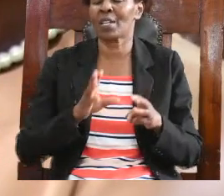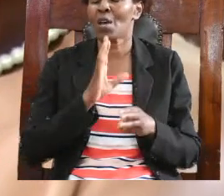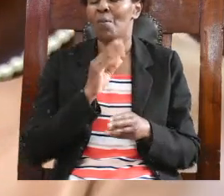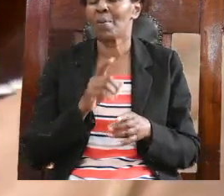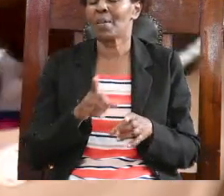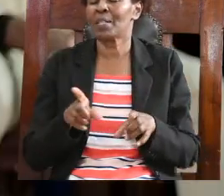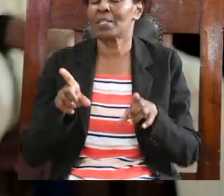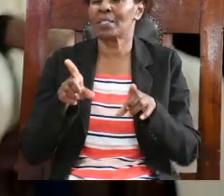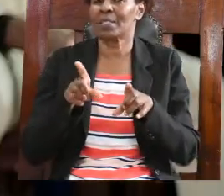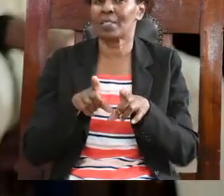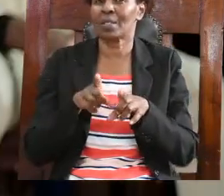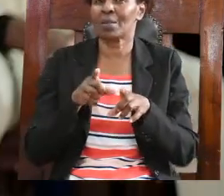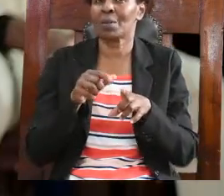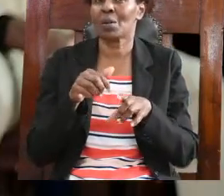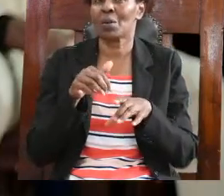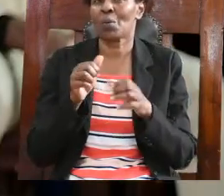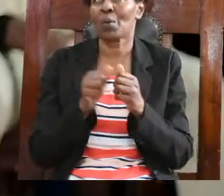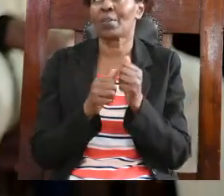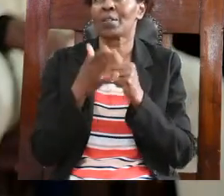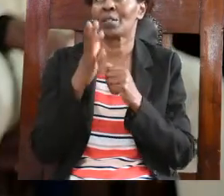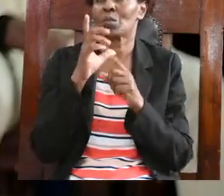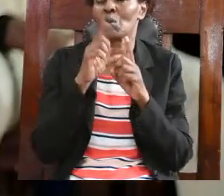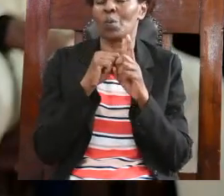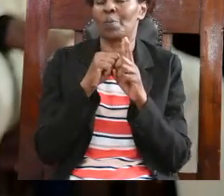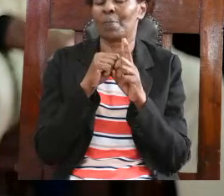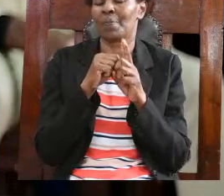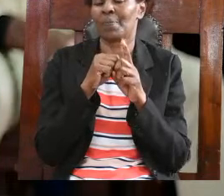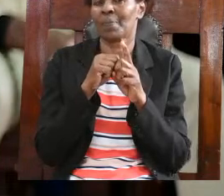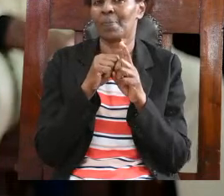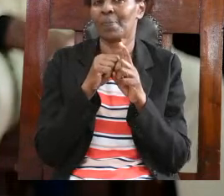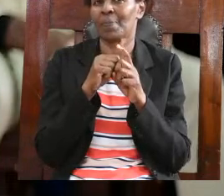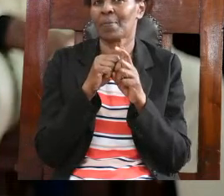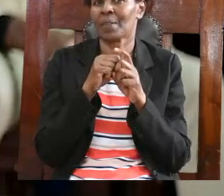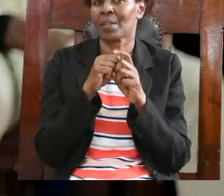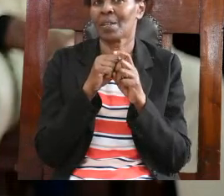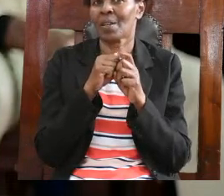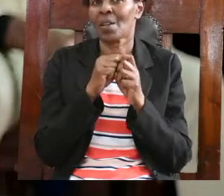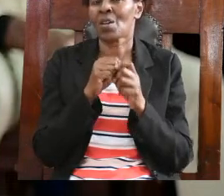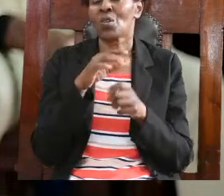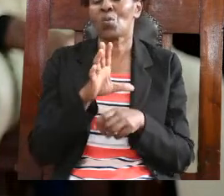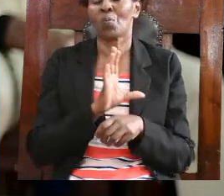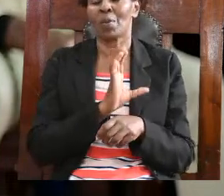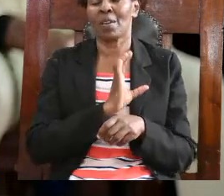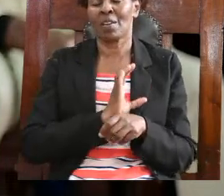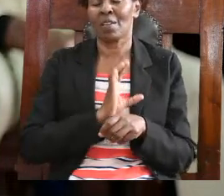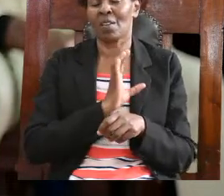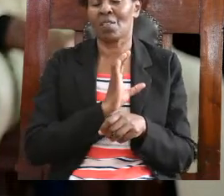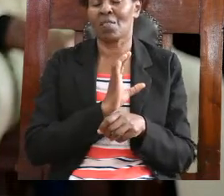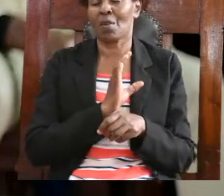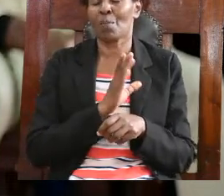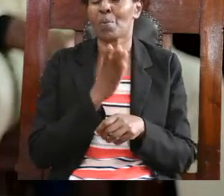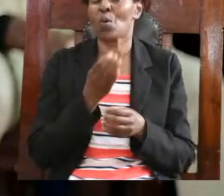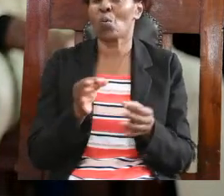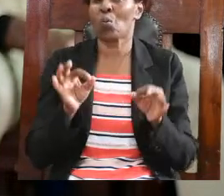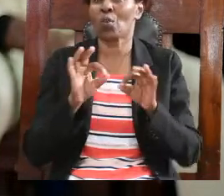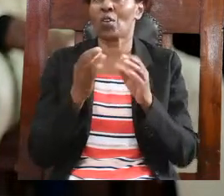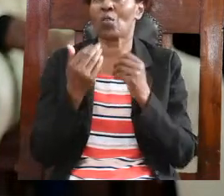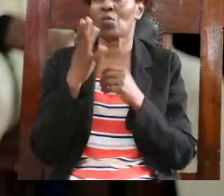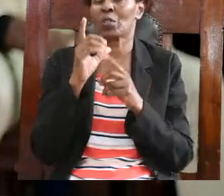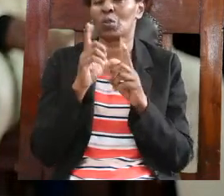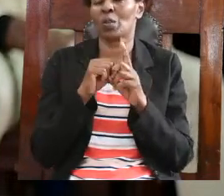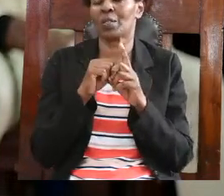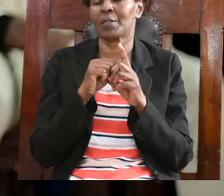inalingana na neno lake Mwenyezi Mungu. You know, conduct yourself in a manner worthy of the gospel of